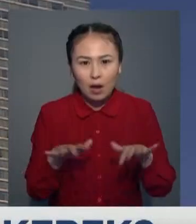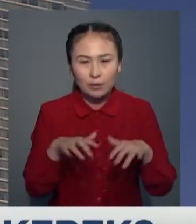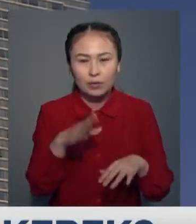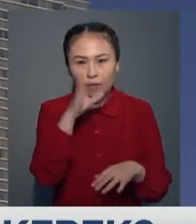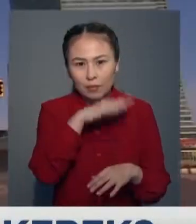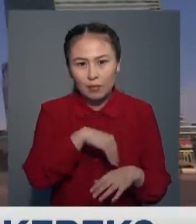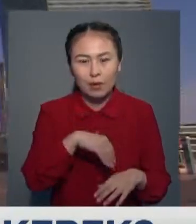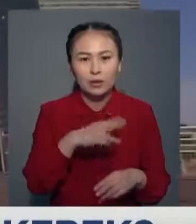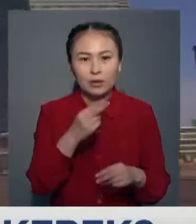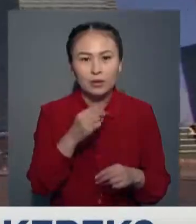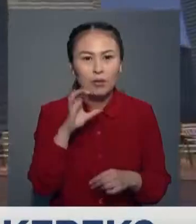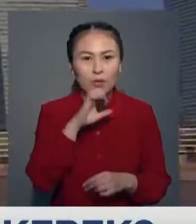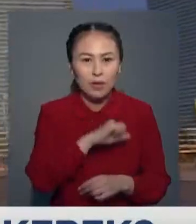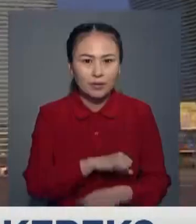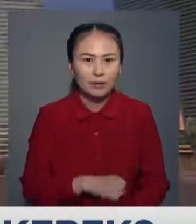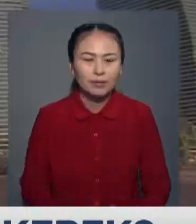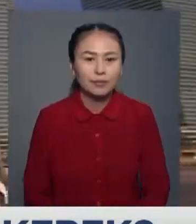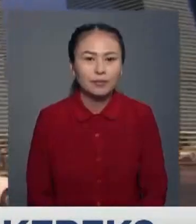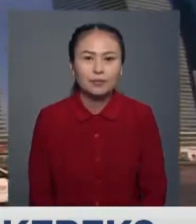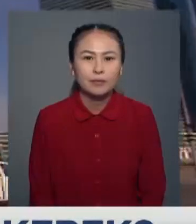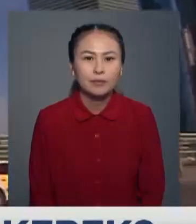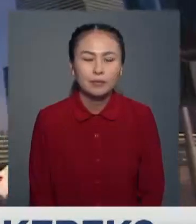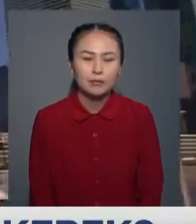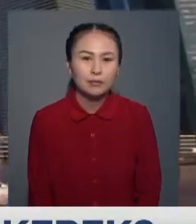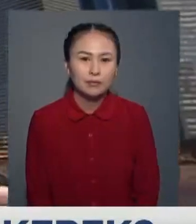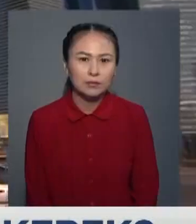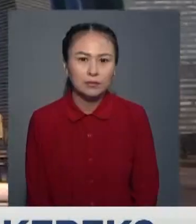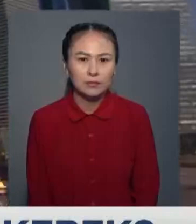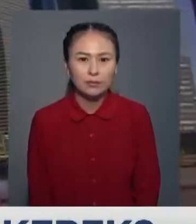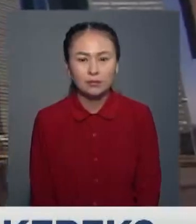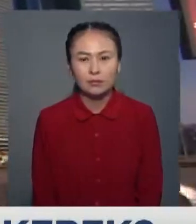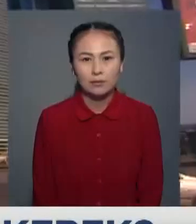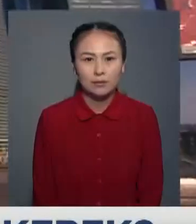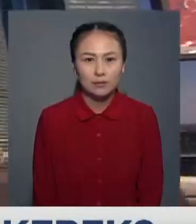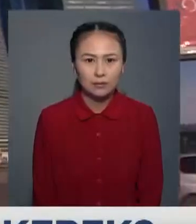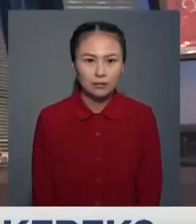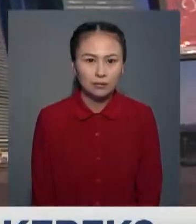жемтігіне айналуыңыз әбден мүмкін. Дастан Сейілханұлы, Саят Башимов, хабар 24.